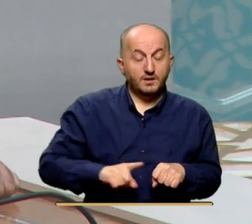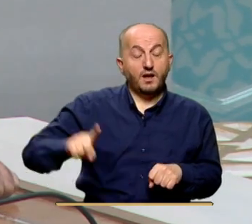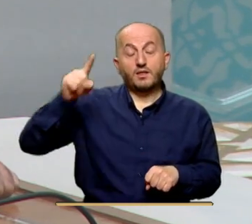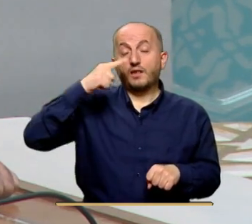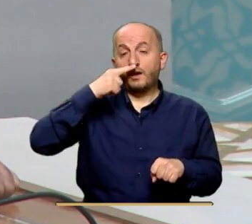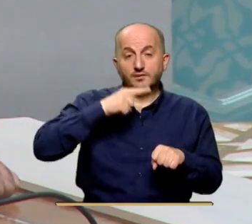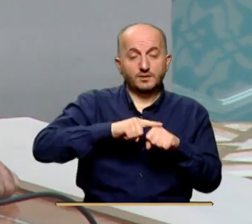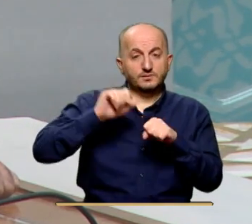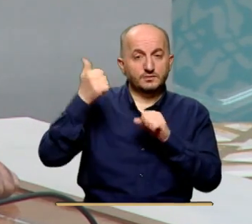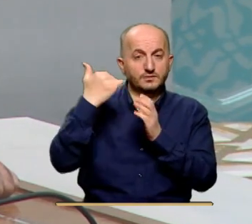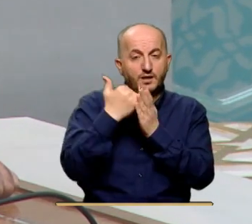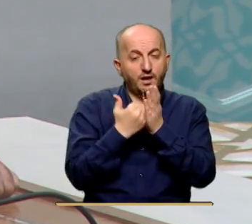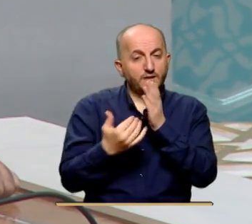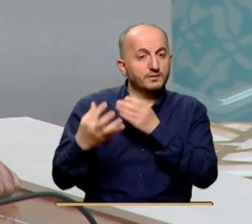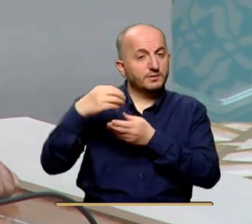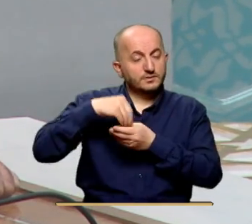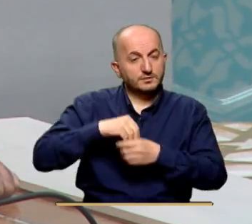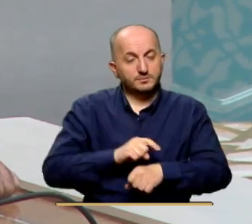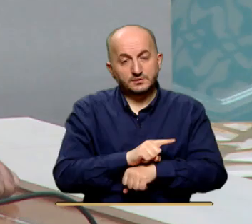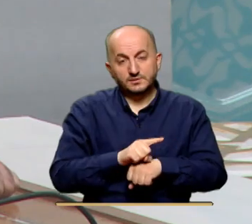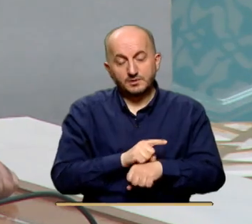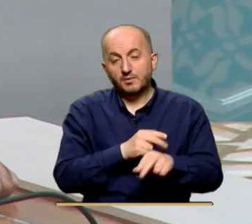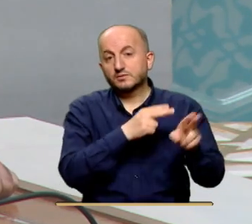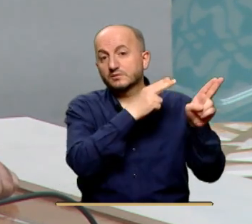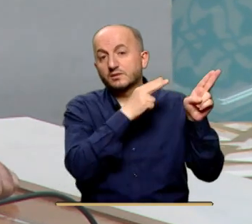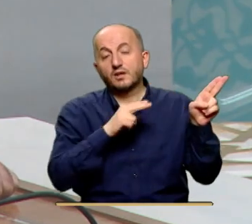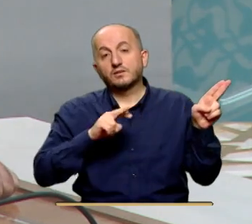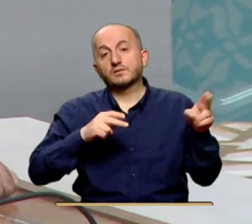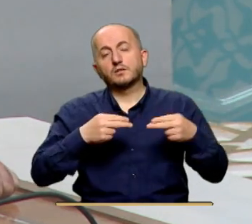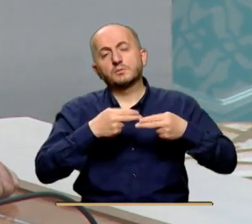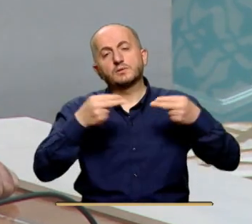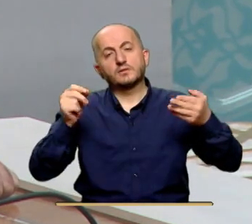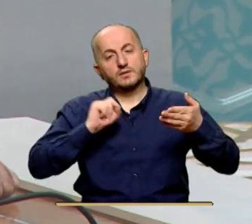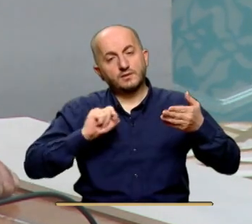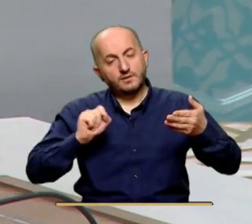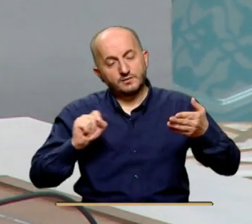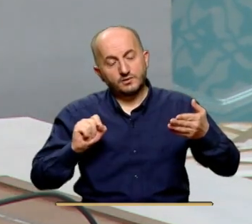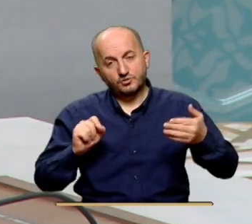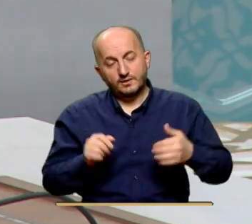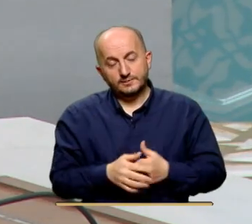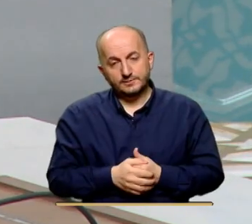inancın değerlerini taşıdığımız zaman, Çanakkale gibi destanlar yazılacaktır.